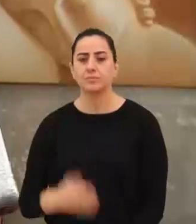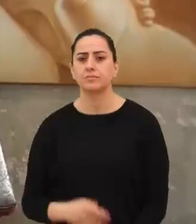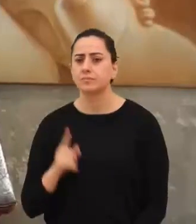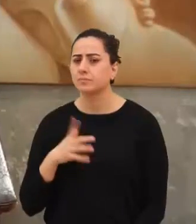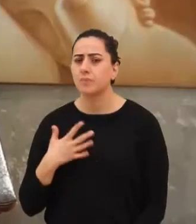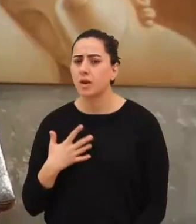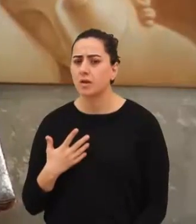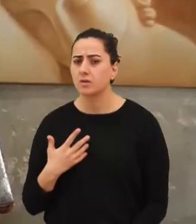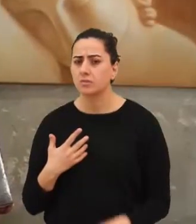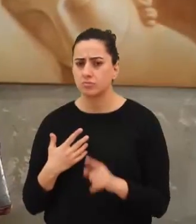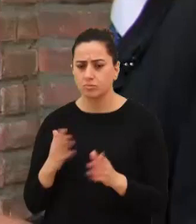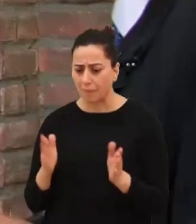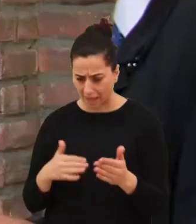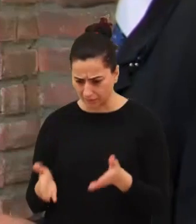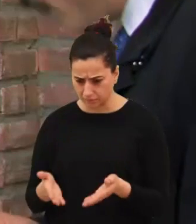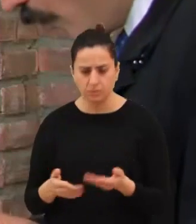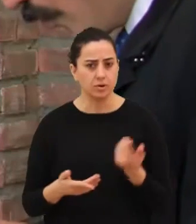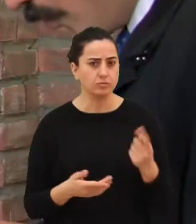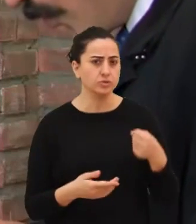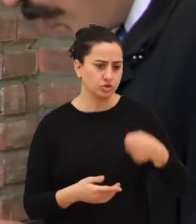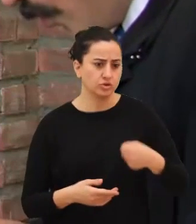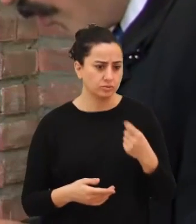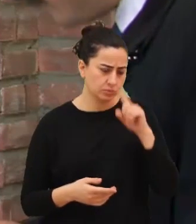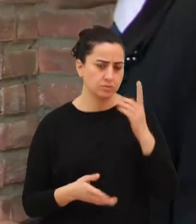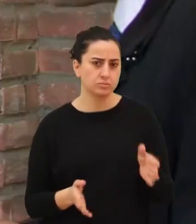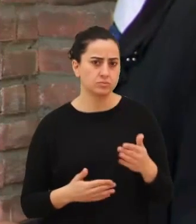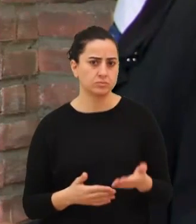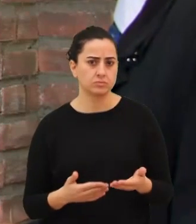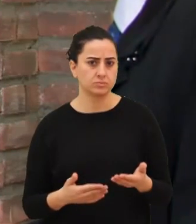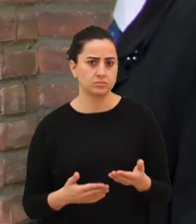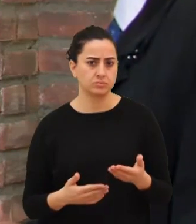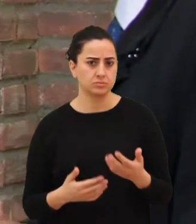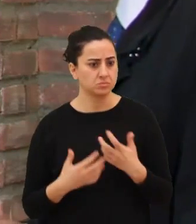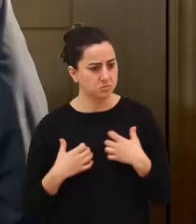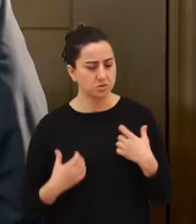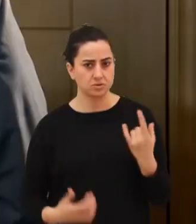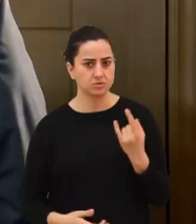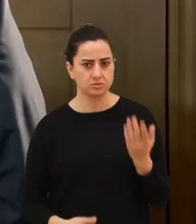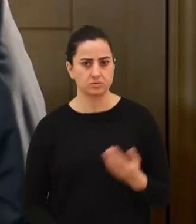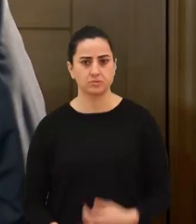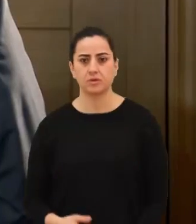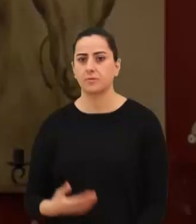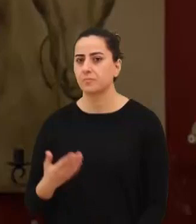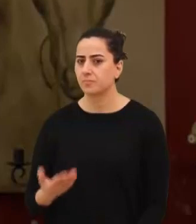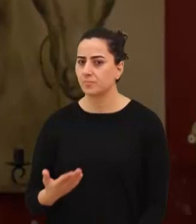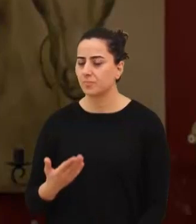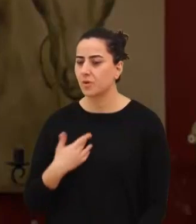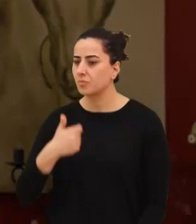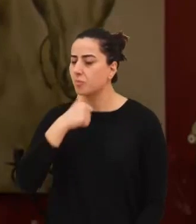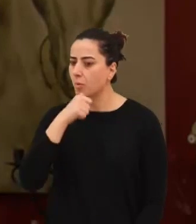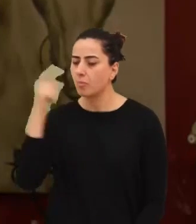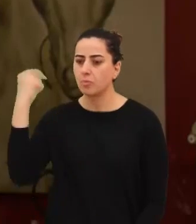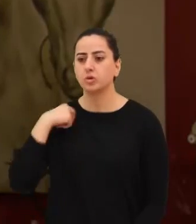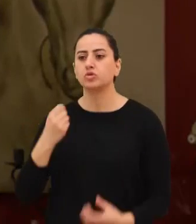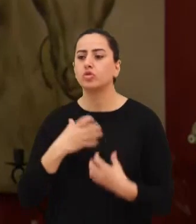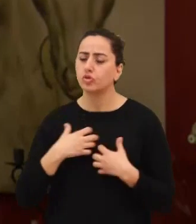ediyorum. Paket bu mu? Evet bu. Tek başına bu paketle gezmek de iyi cesaret yani. Ay Allah Allah. Babam bana çok güvenir.